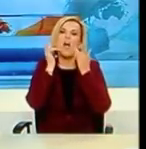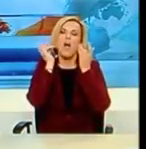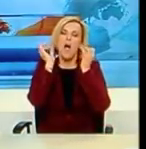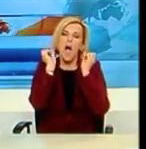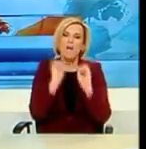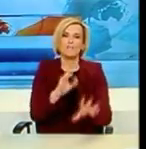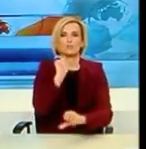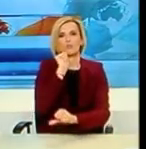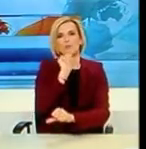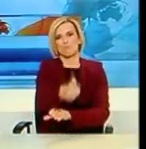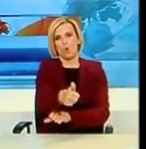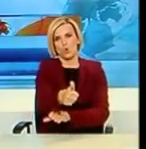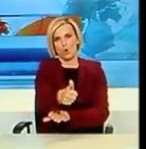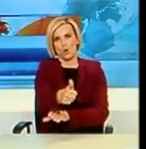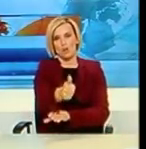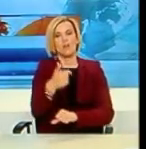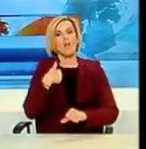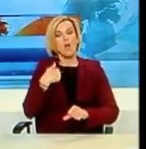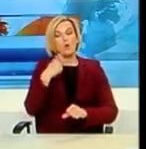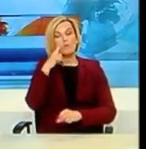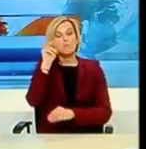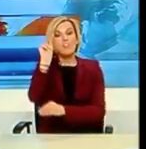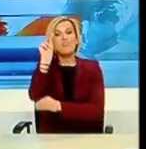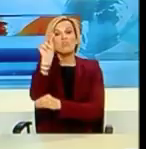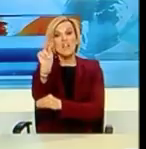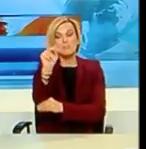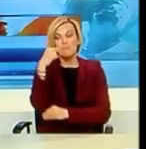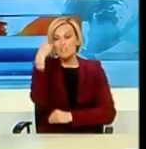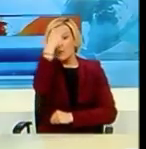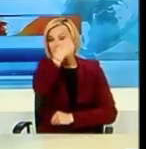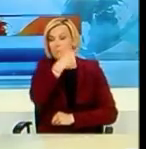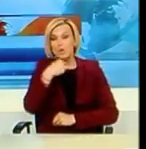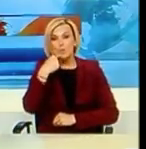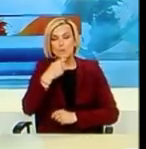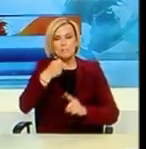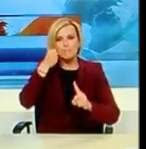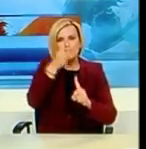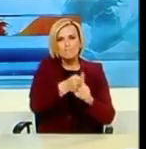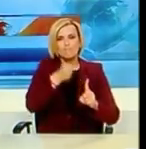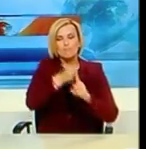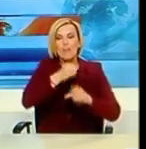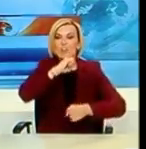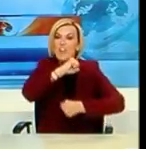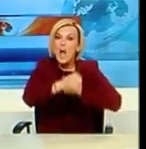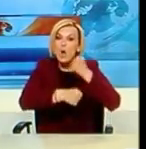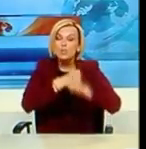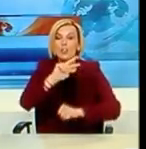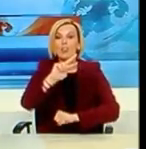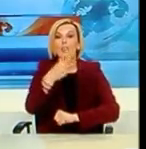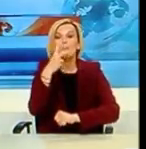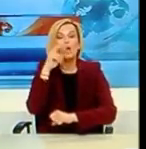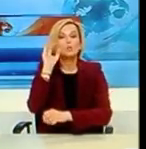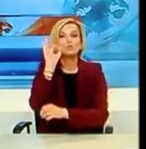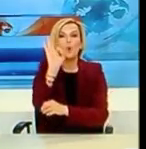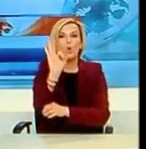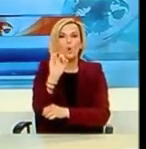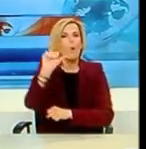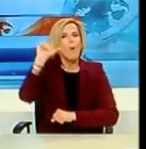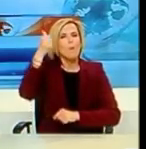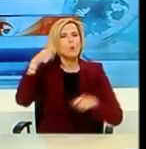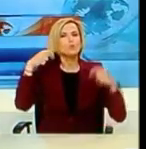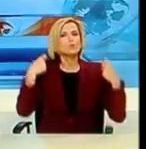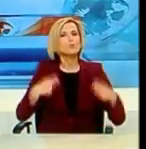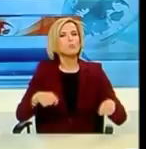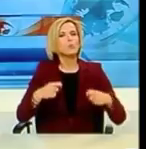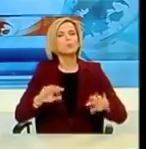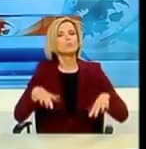περιπέτεια. Και η προσωπική μου δέσμευση είναι να μην πάψω να αγωνίζομαι για ένα διπλό στόχο. Ο μεγαλύτερος πλούτος του τόπου μας είναι οι άνθρωποι